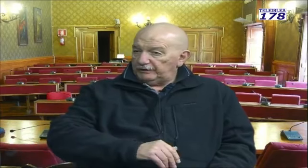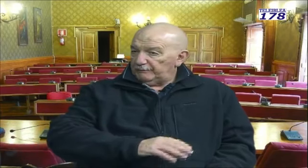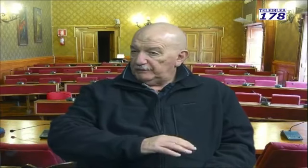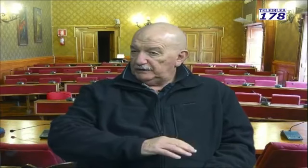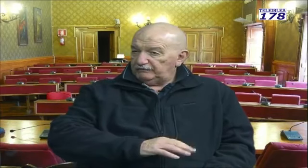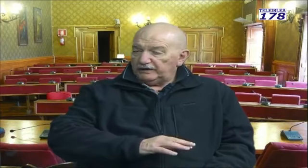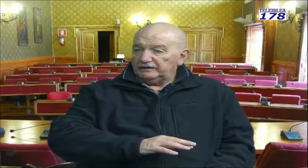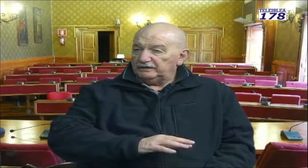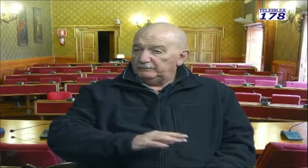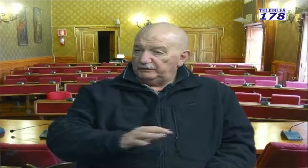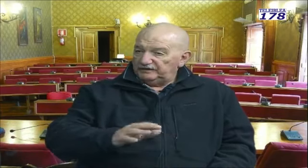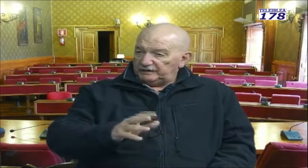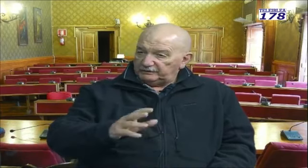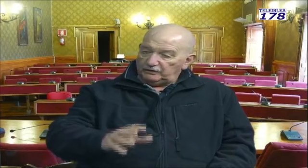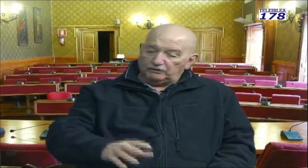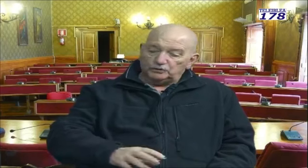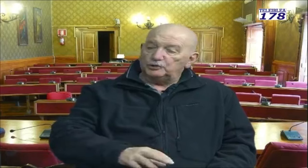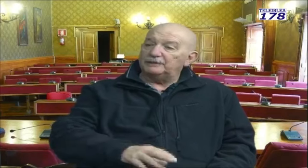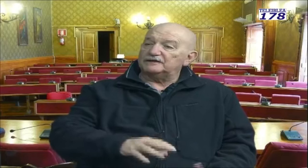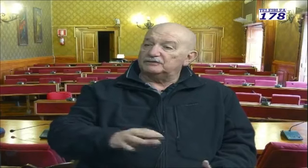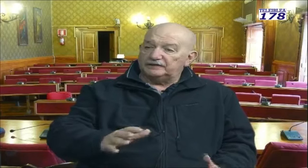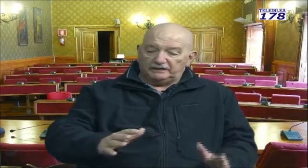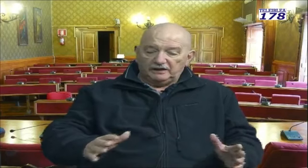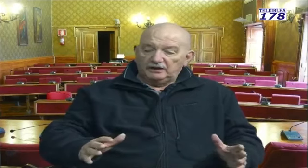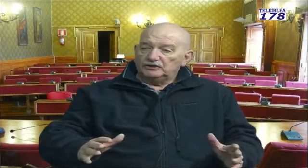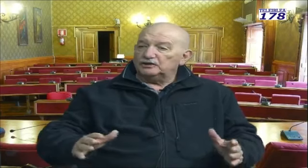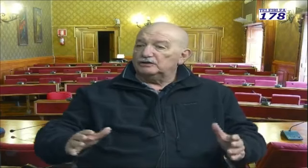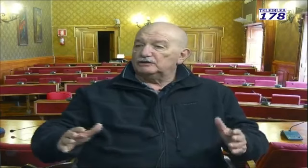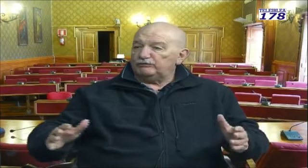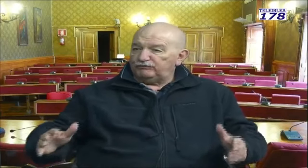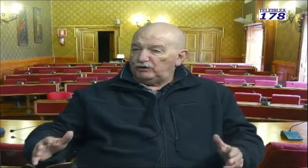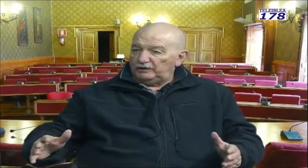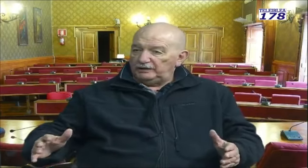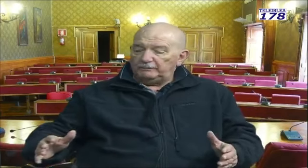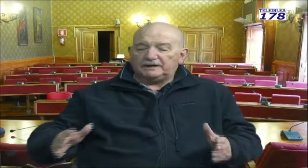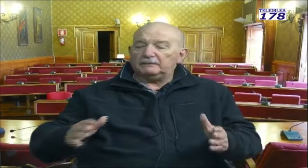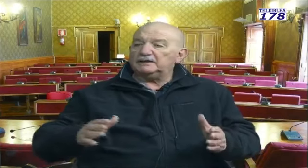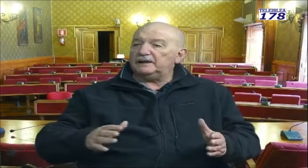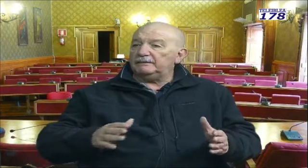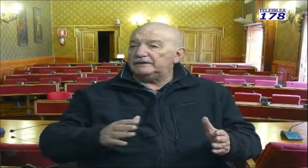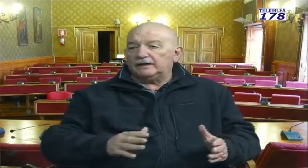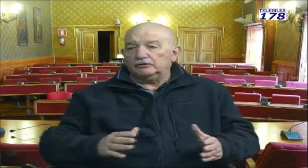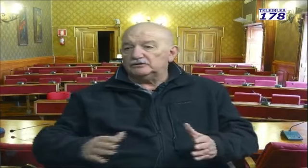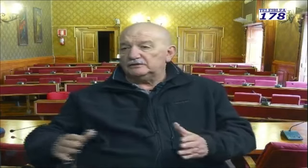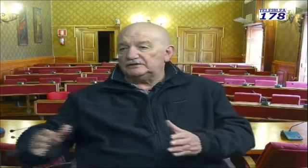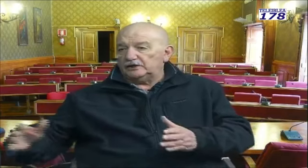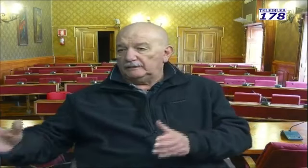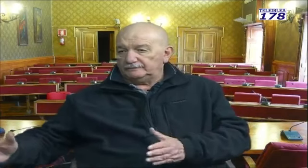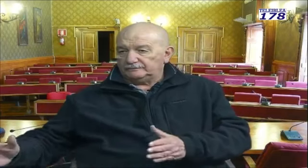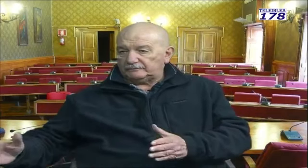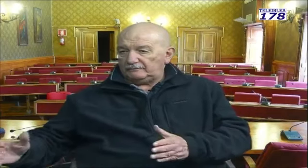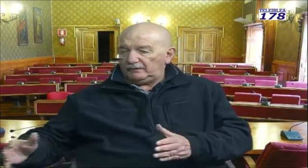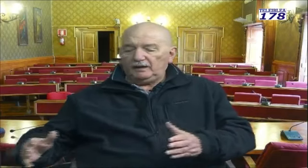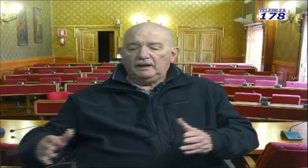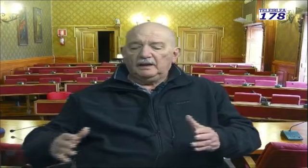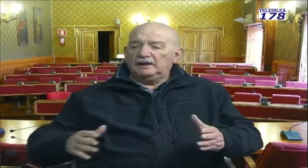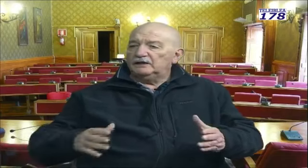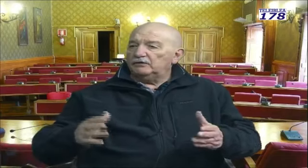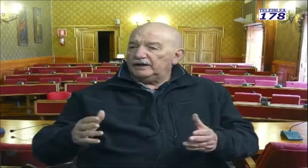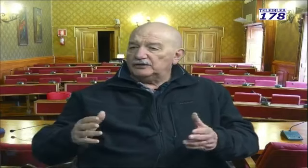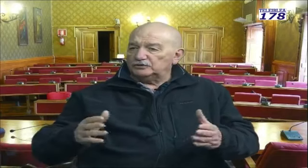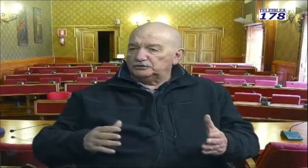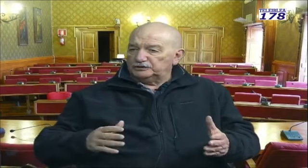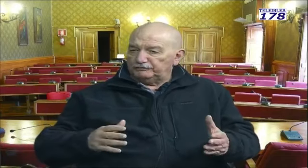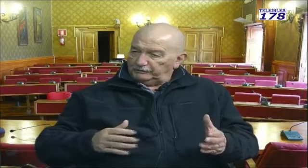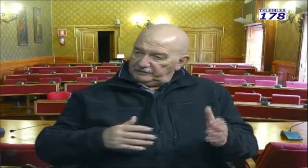un programma da fare rabbrividire, perché ora ho scoperto chi era. Sono tre fogli, perché praticamente è una continuazione. Sì.